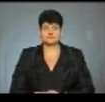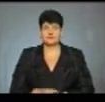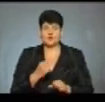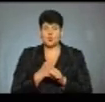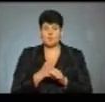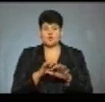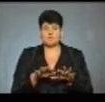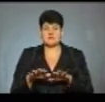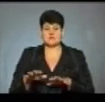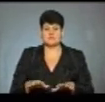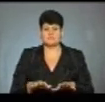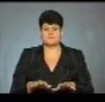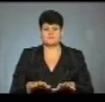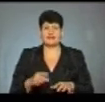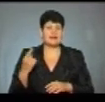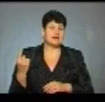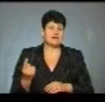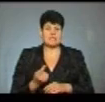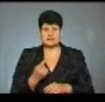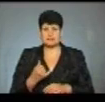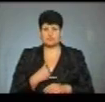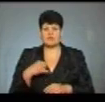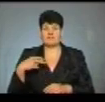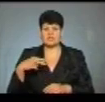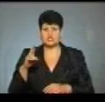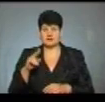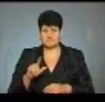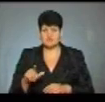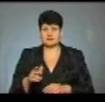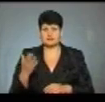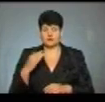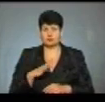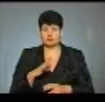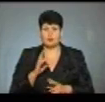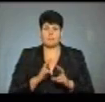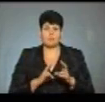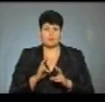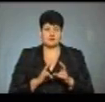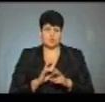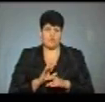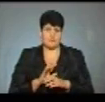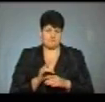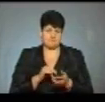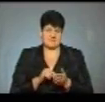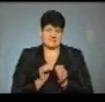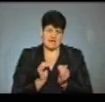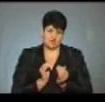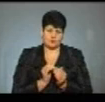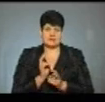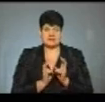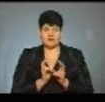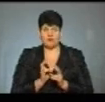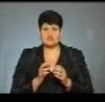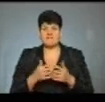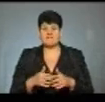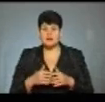Робочі місця. Єдине, в нас Вишнівець колись був промисловим таким містечком. Заводи, фабрика,